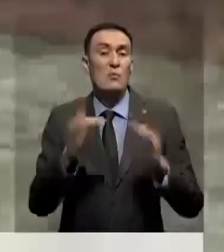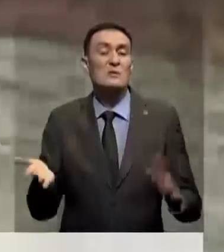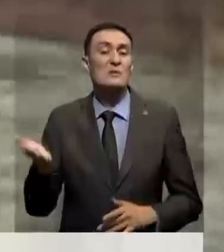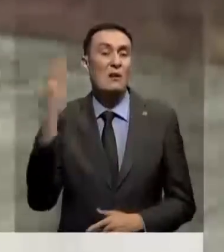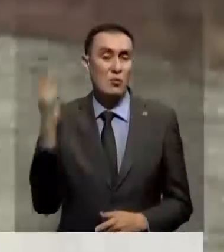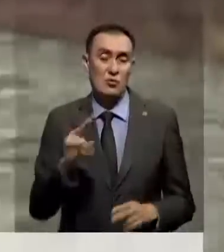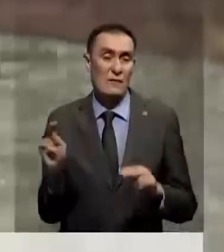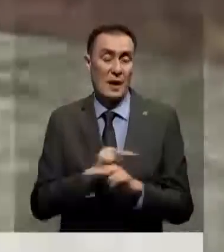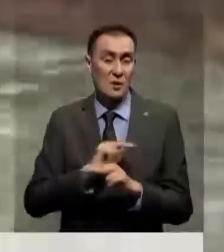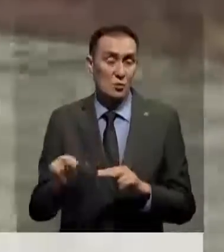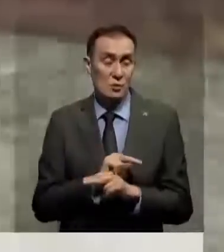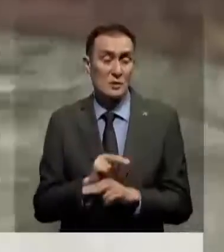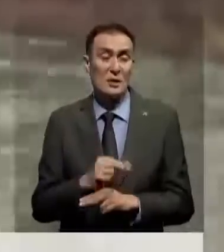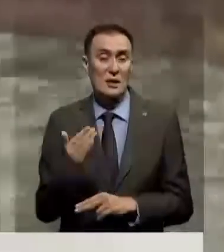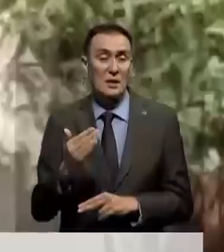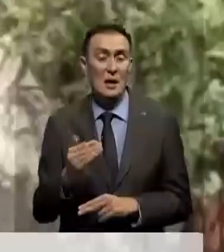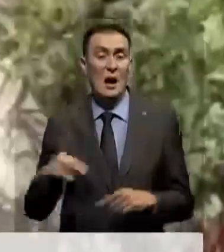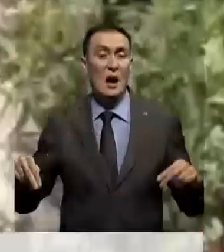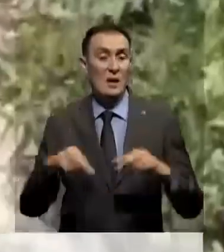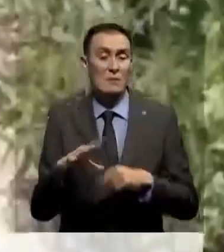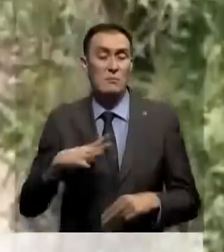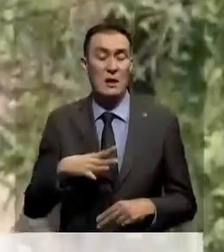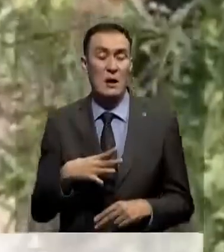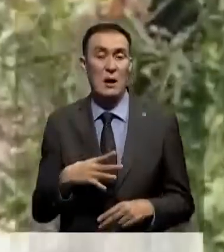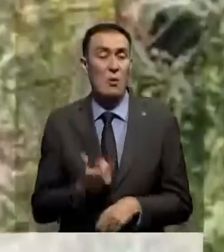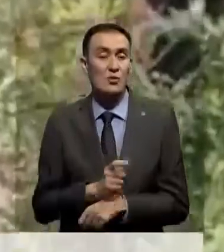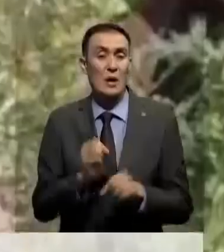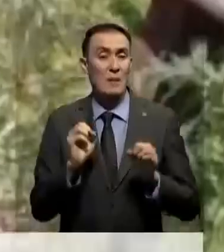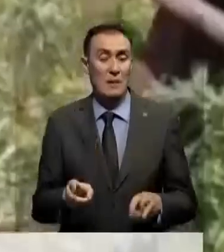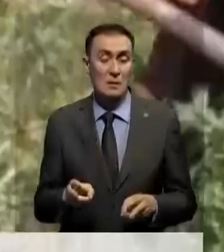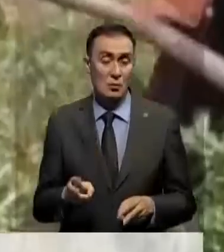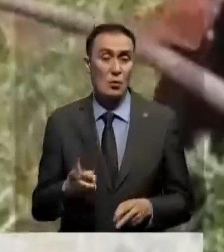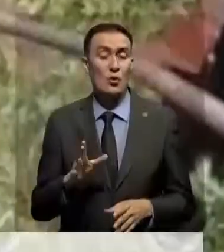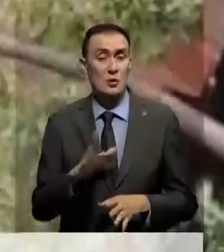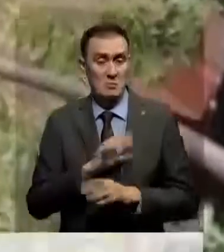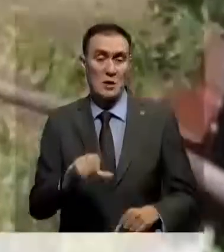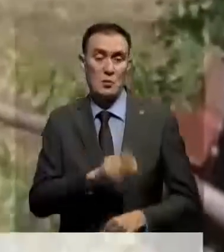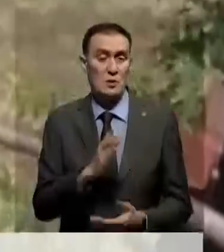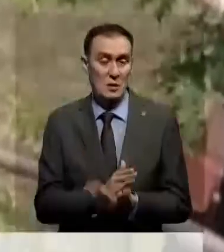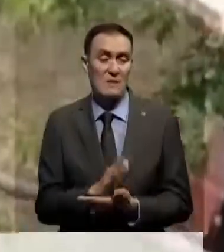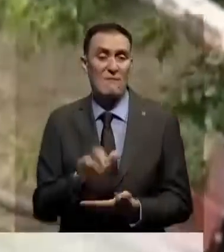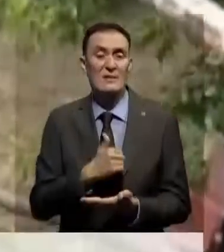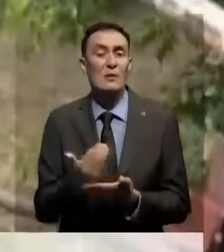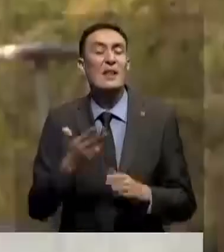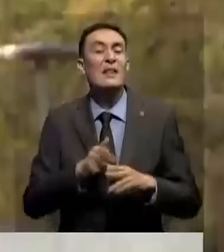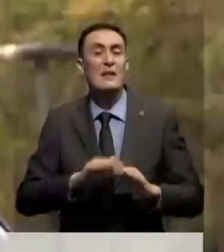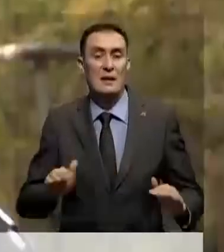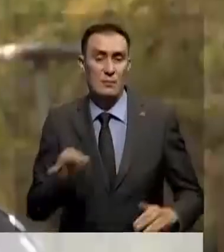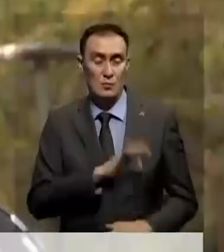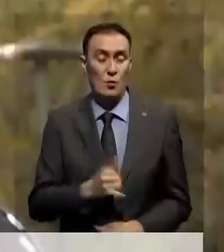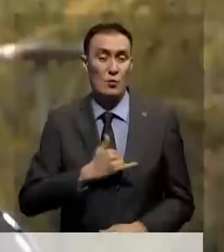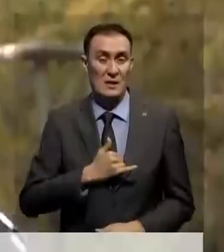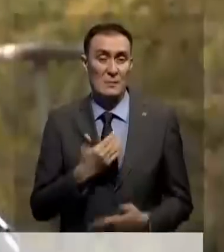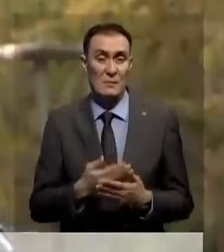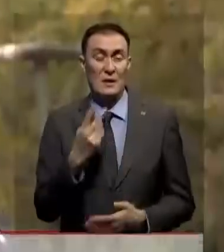давно нуждался в реконструкции, и ходить по нему было просто опасно. Хотя смельчаки все же находились, причем в основном дети. Если у нас